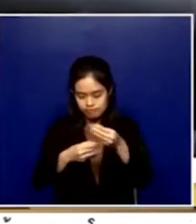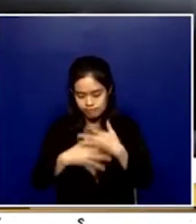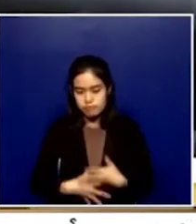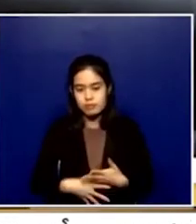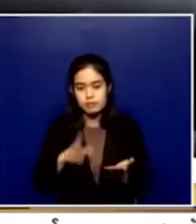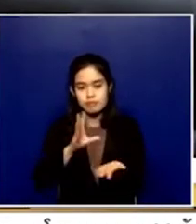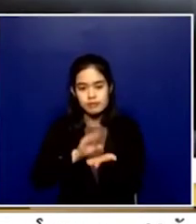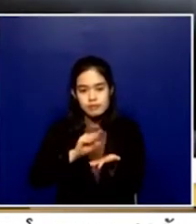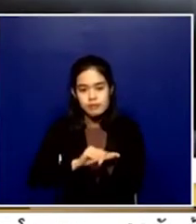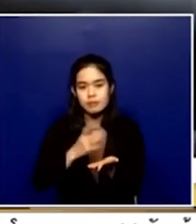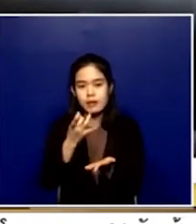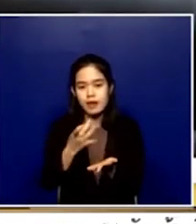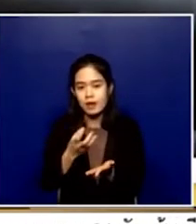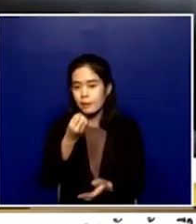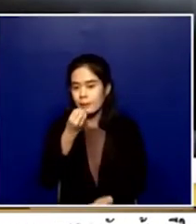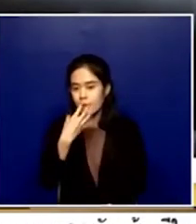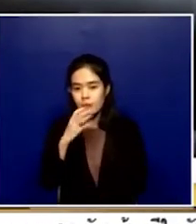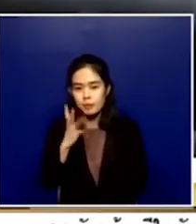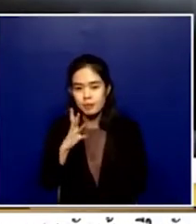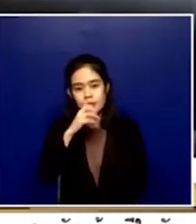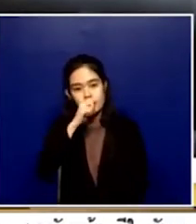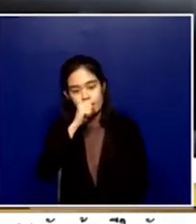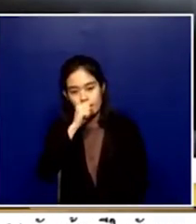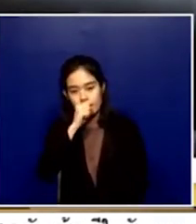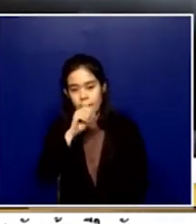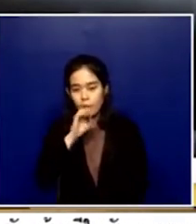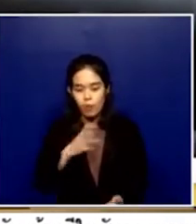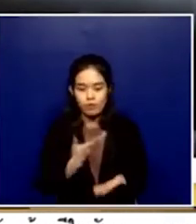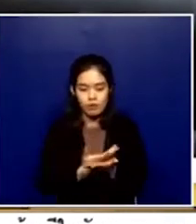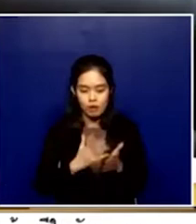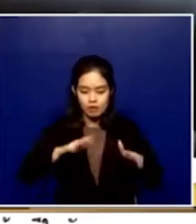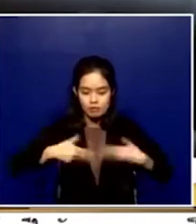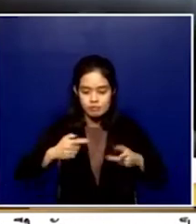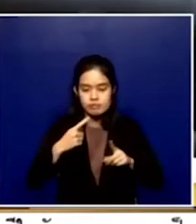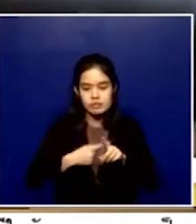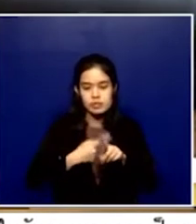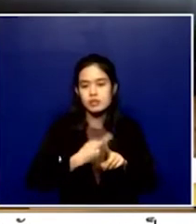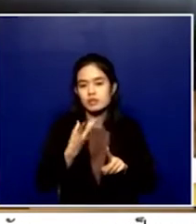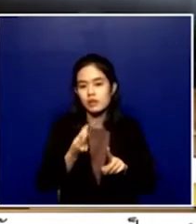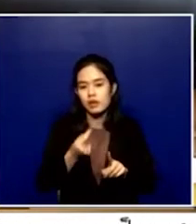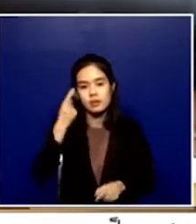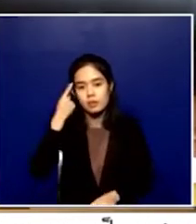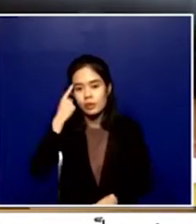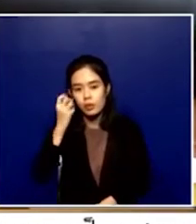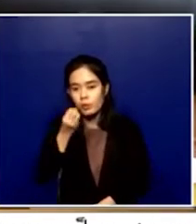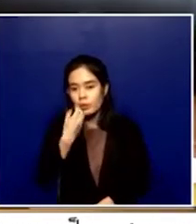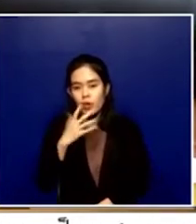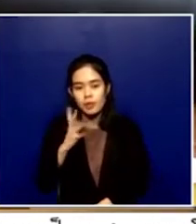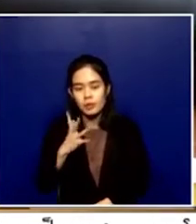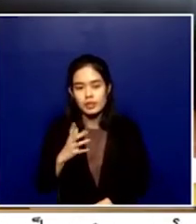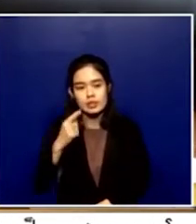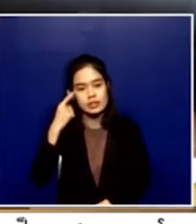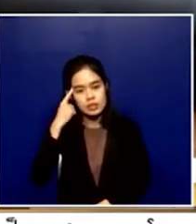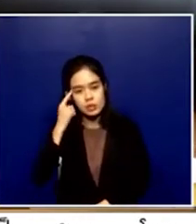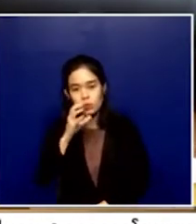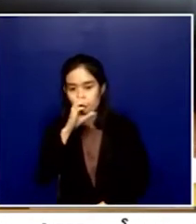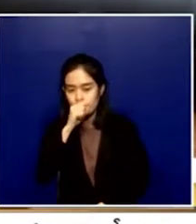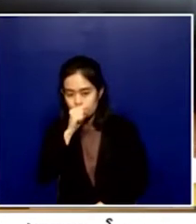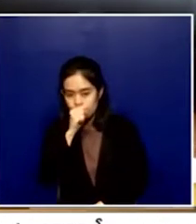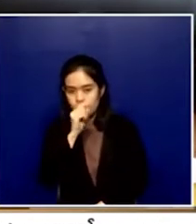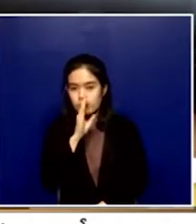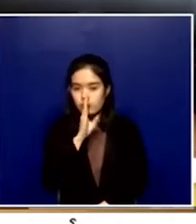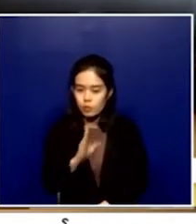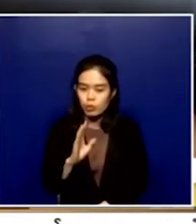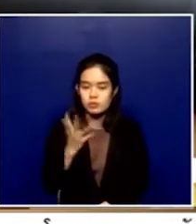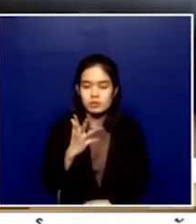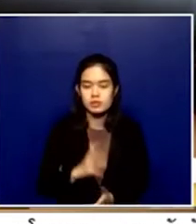ถอเป็การจงใจแดงทัสินและนี่สินอเป็เทศ ปกปิดข้อทจริที่ควรแจ้งให้ป. ป.ราบ นะคะ